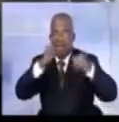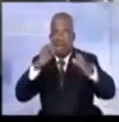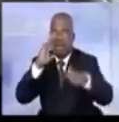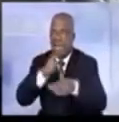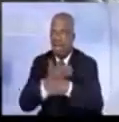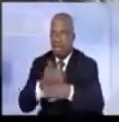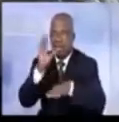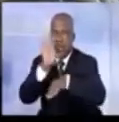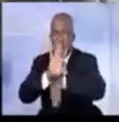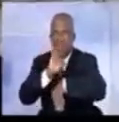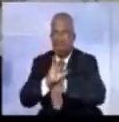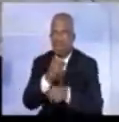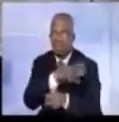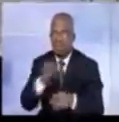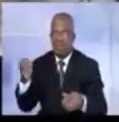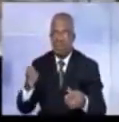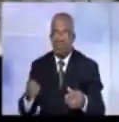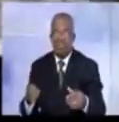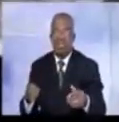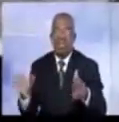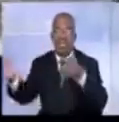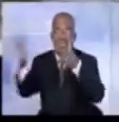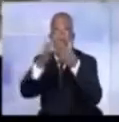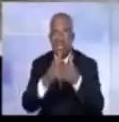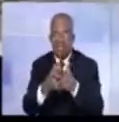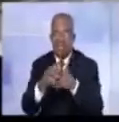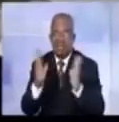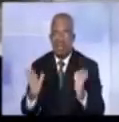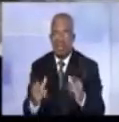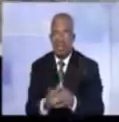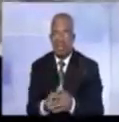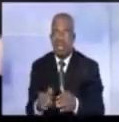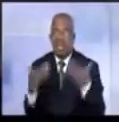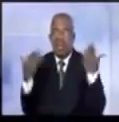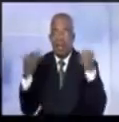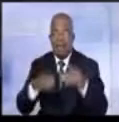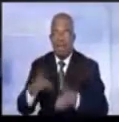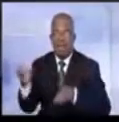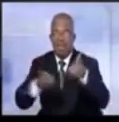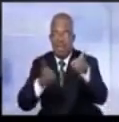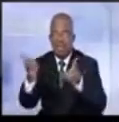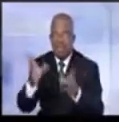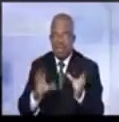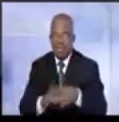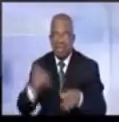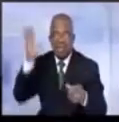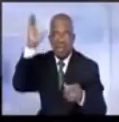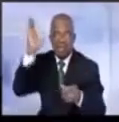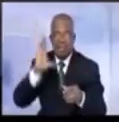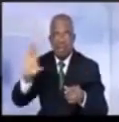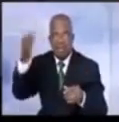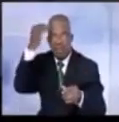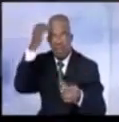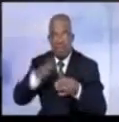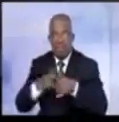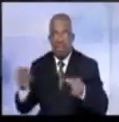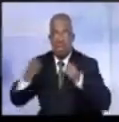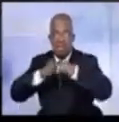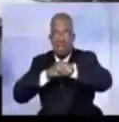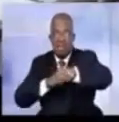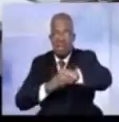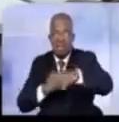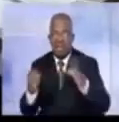les préoccupations de ces autres relatives à la situation sécuritaire d'ensemble le directeur de cabinet du ministre chargé de la défense a fait le point de